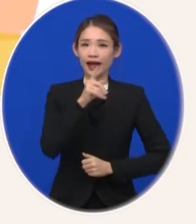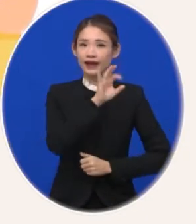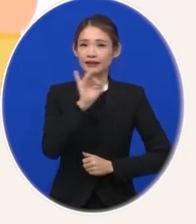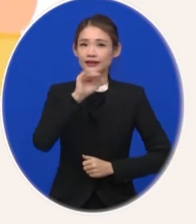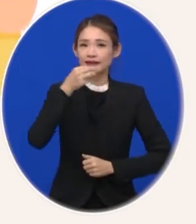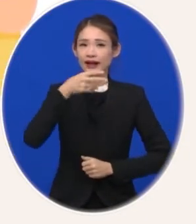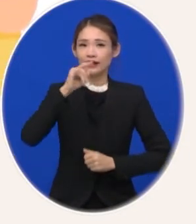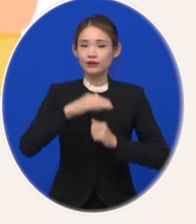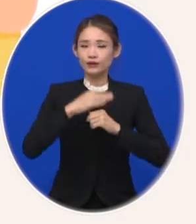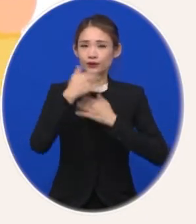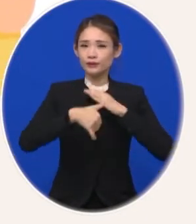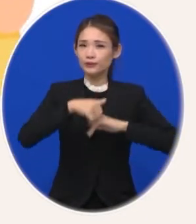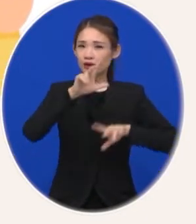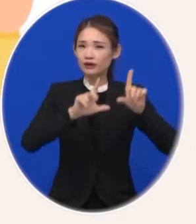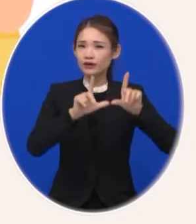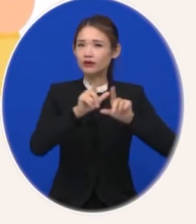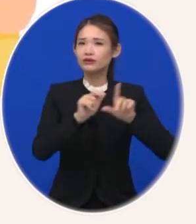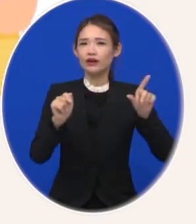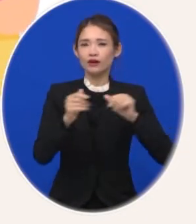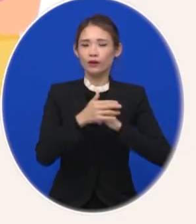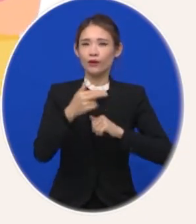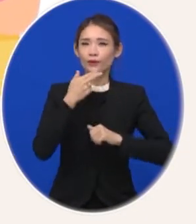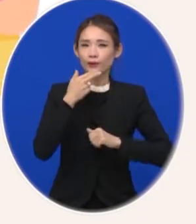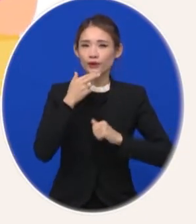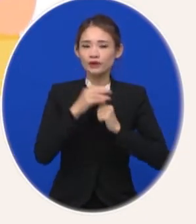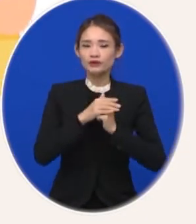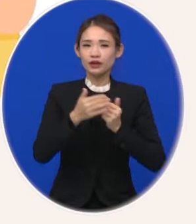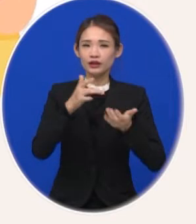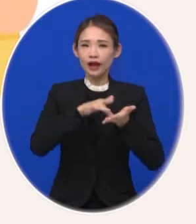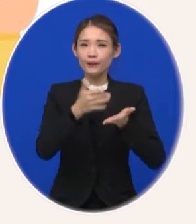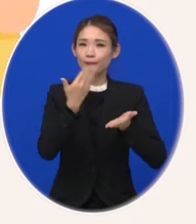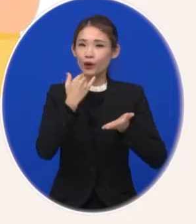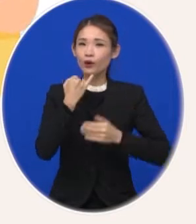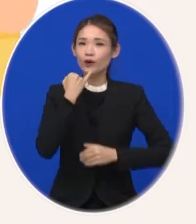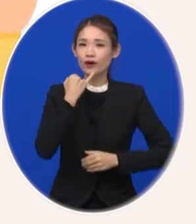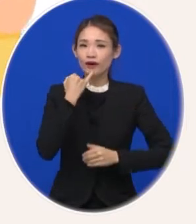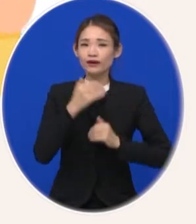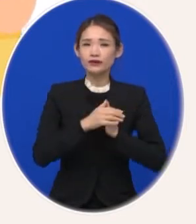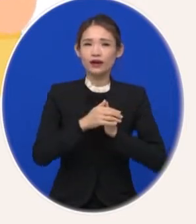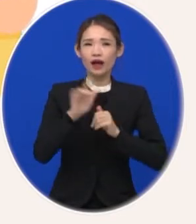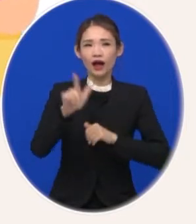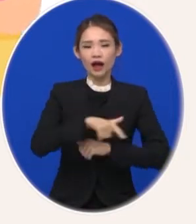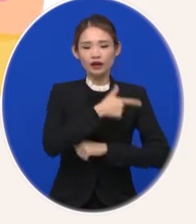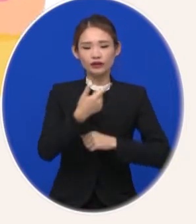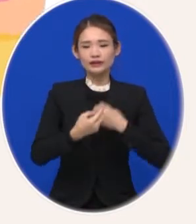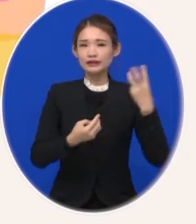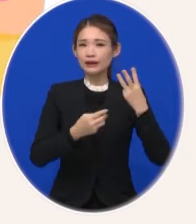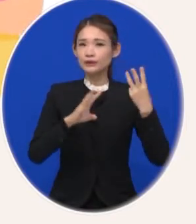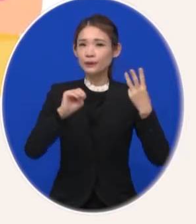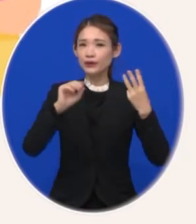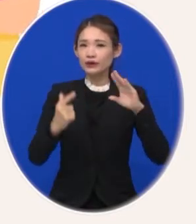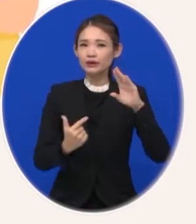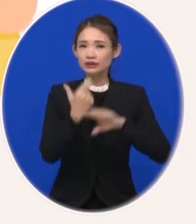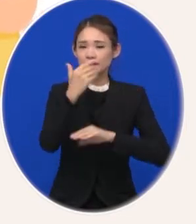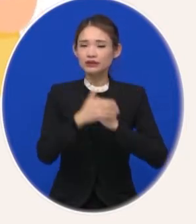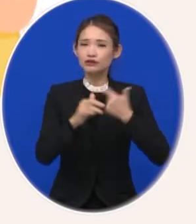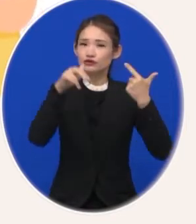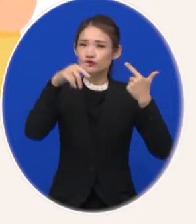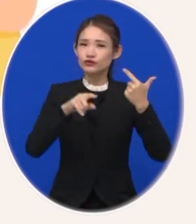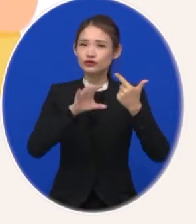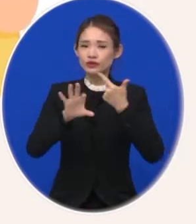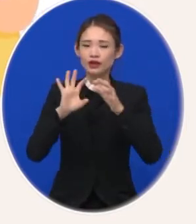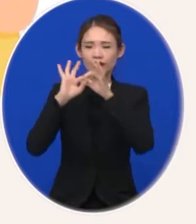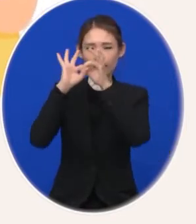타이레놀은 기형 가능성이 거의 없는 약품으로 사용 가능합니다. 단 하루에 3000mg 이상 6주 이상 계속